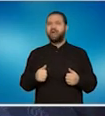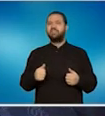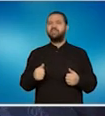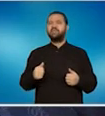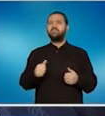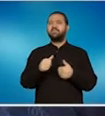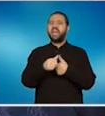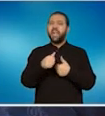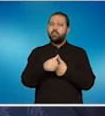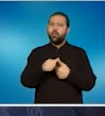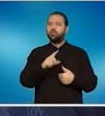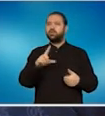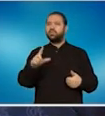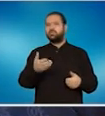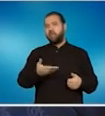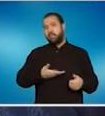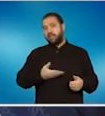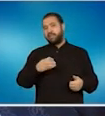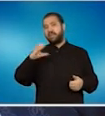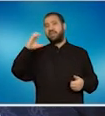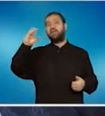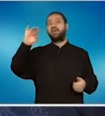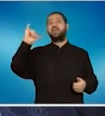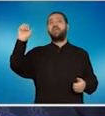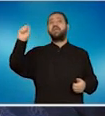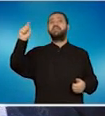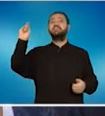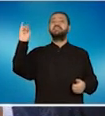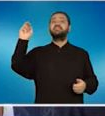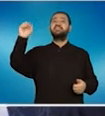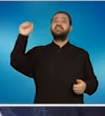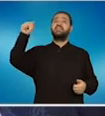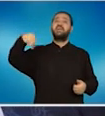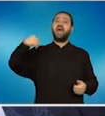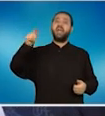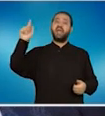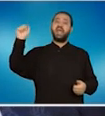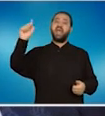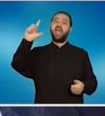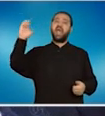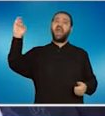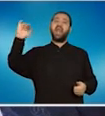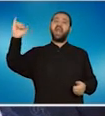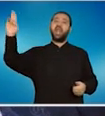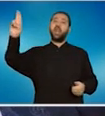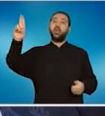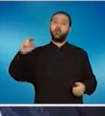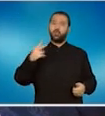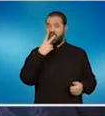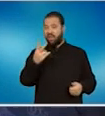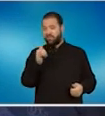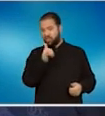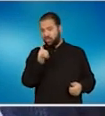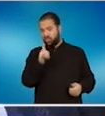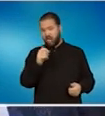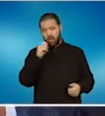Cristian Galeriu, de acolo am aflat și eu, nu-l cunosc personal pe părintele Cristian, dar am văzut înregistrarea respectivă. Și o